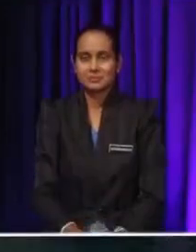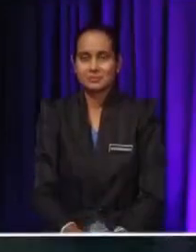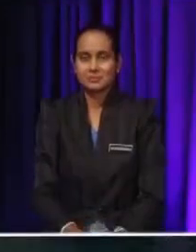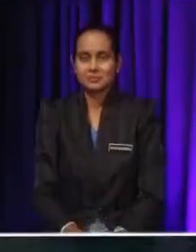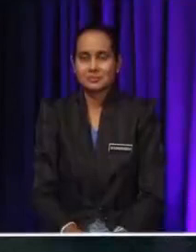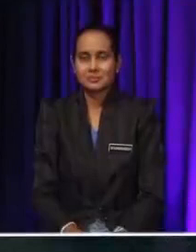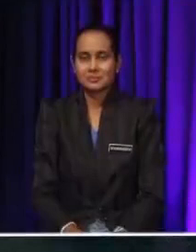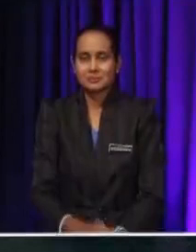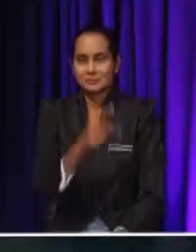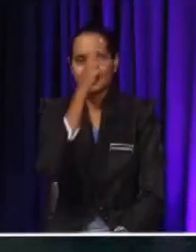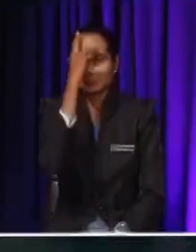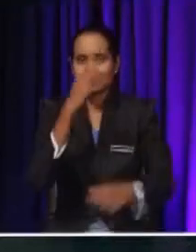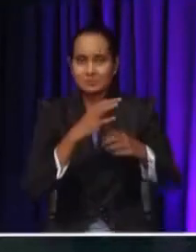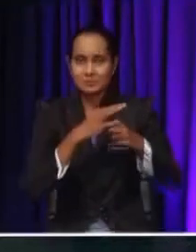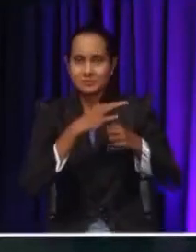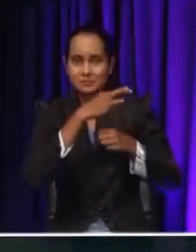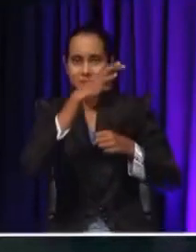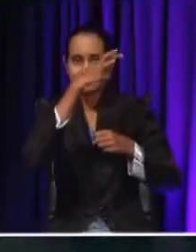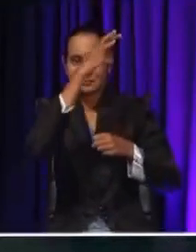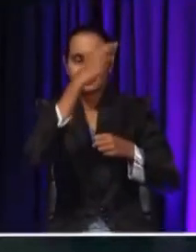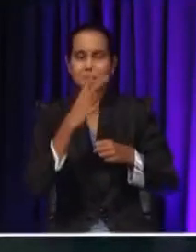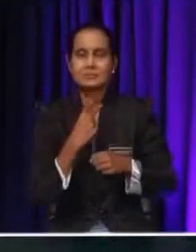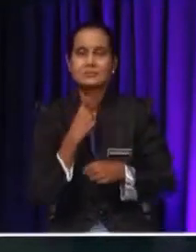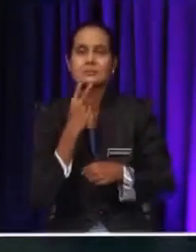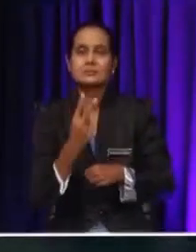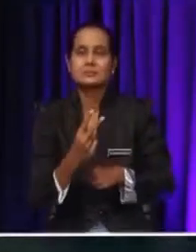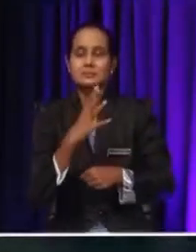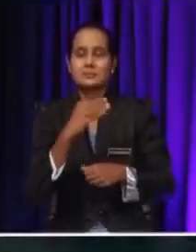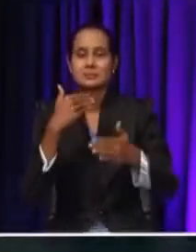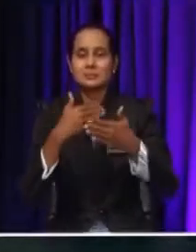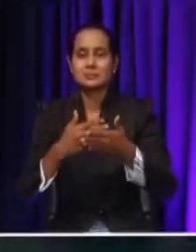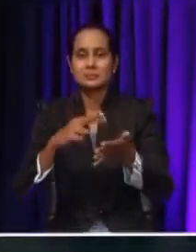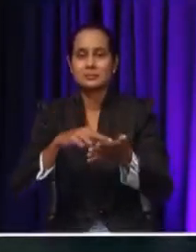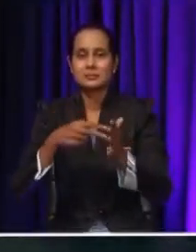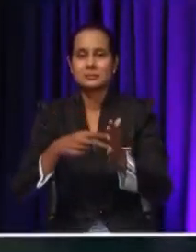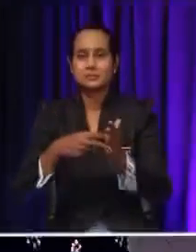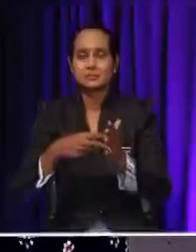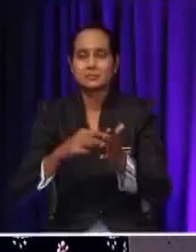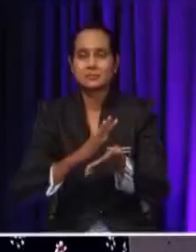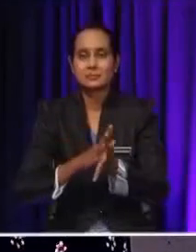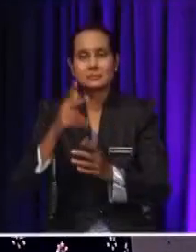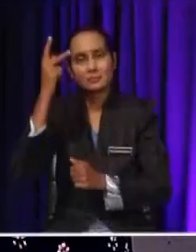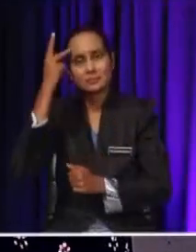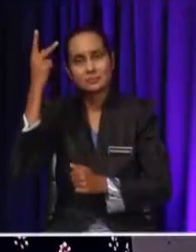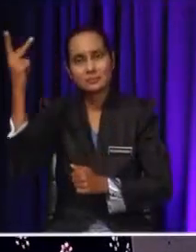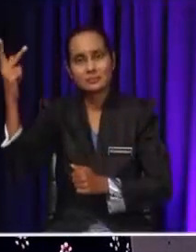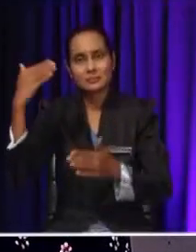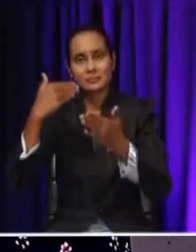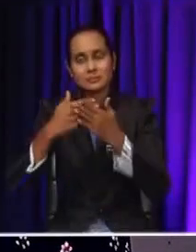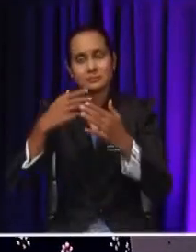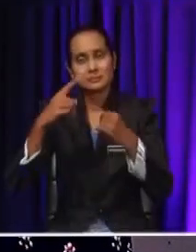untuk mendeklamasikan saja dan sampai maksudnya ingat ya menjadi kenangan ke akhir hayat Cikgu